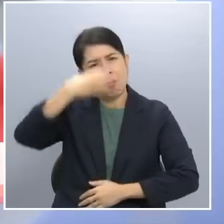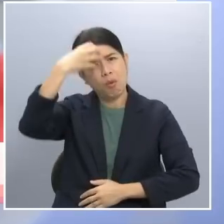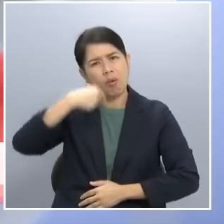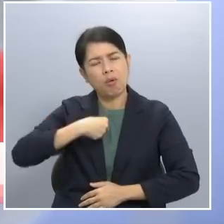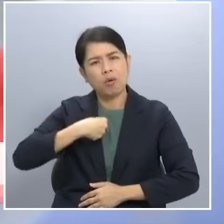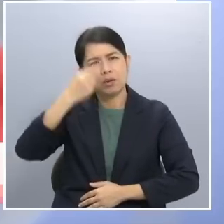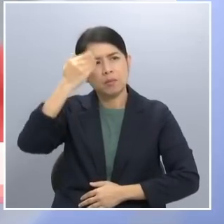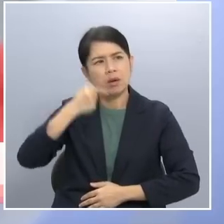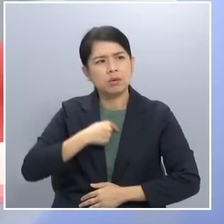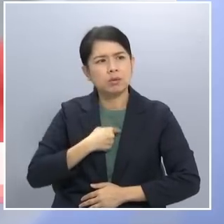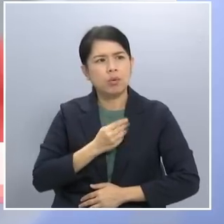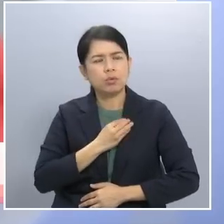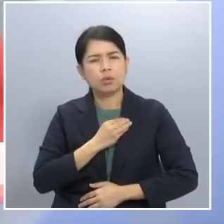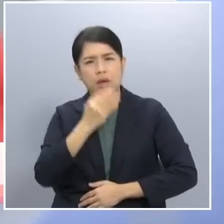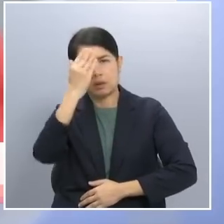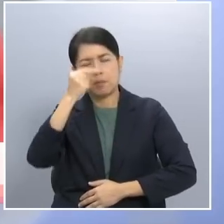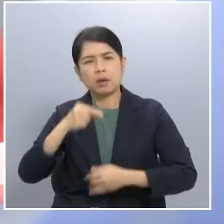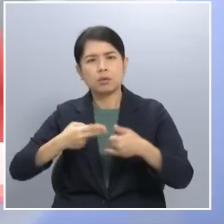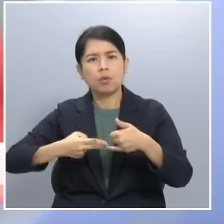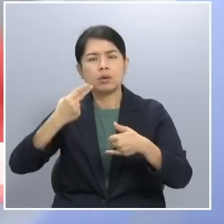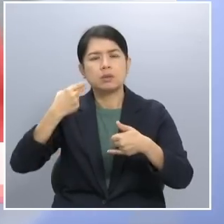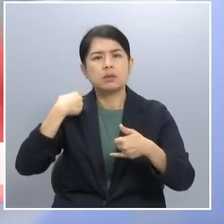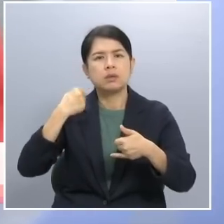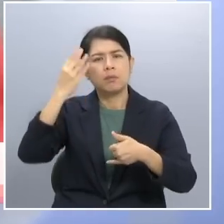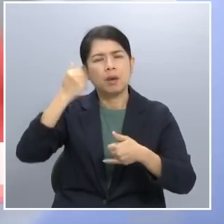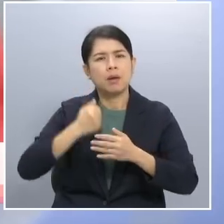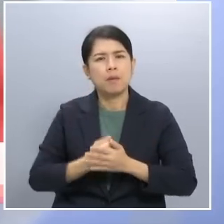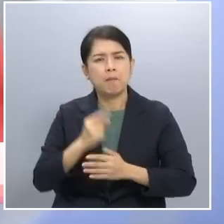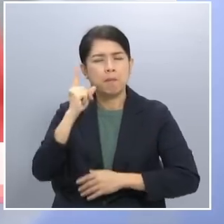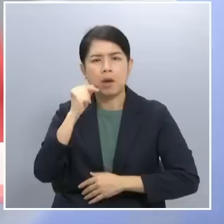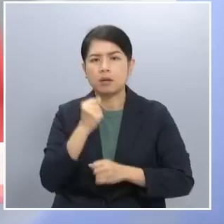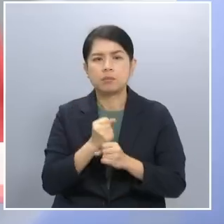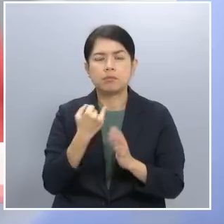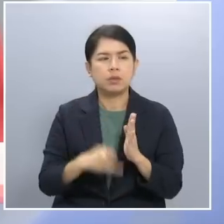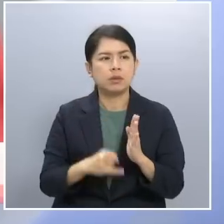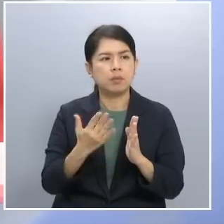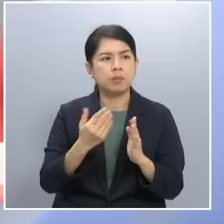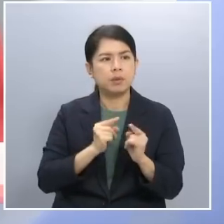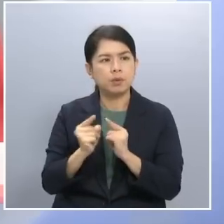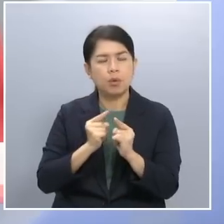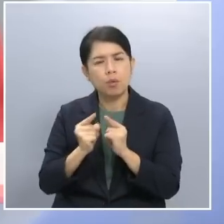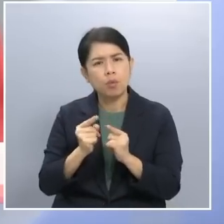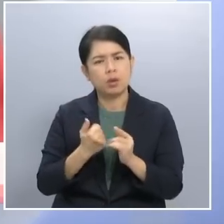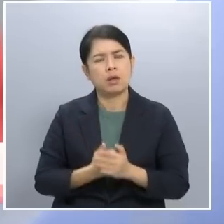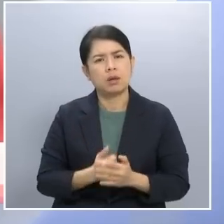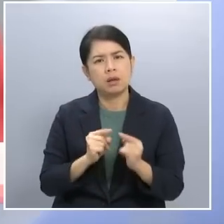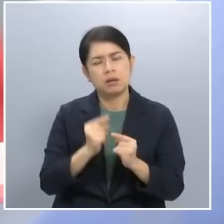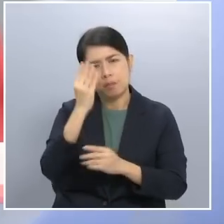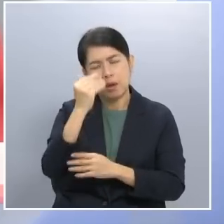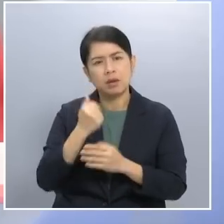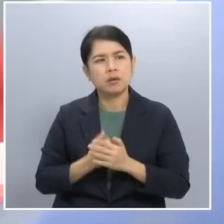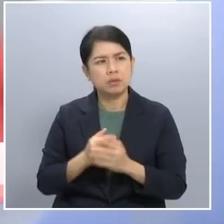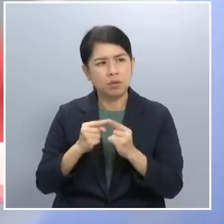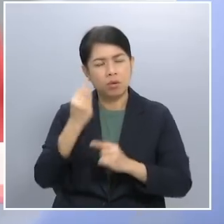ามันช็อกมันทำอะไรไม่ถูกเขาก็ไม่คิดว่าทำไมเขาถึงเป็นคนแบบนี้แม่หนูก็ไม่ได้ไปทำอะไรเขาคุยกับเขาดีๆแล้วอะถามว่ากดดันไหมมันก็ต้องมีก